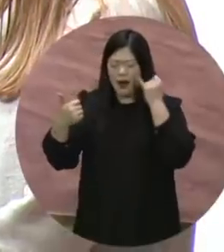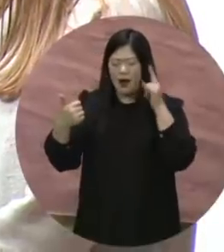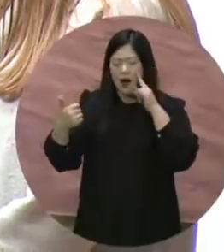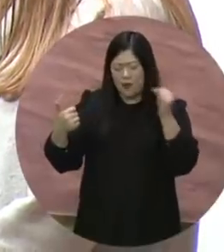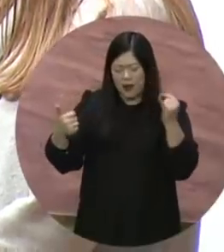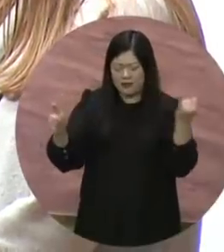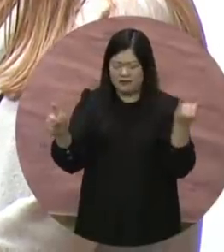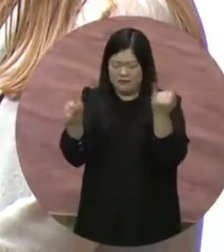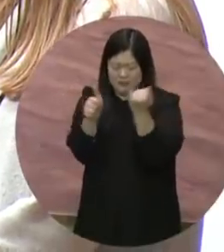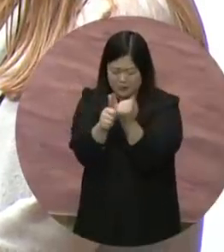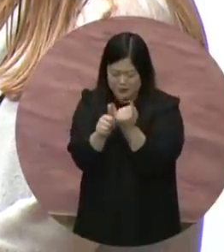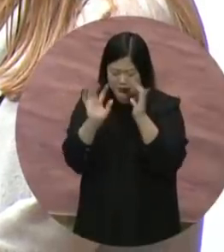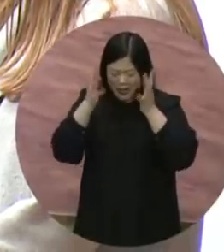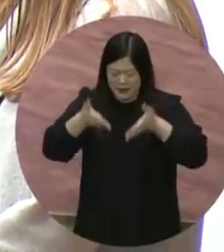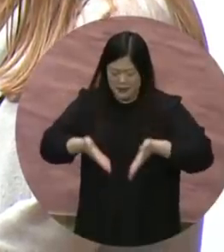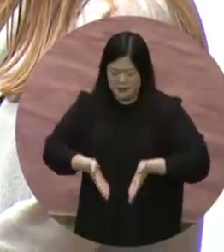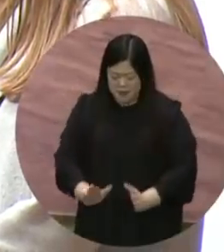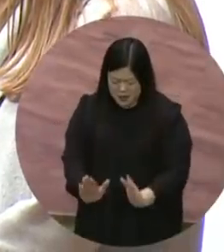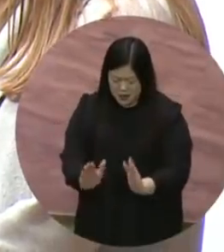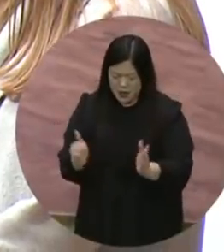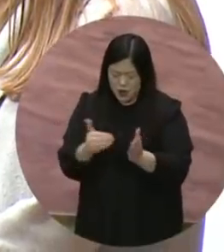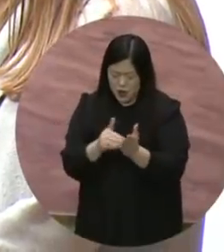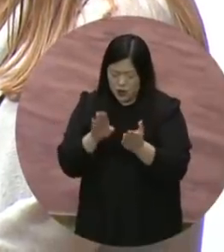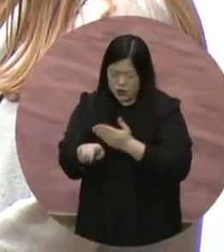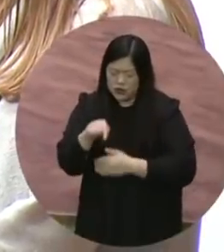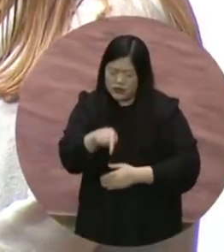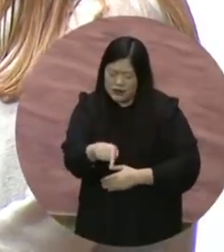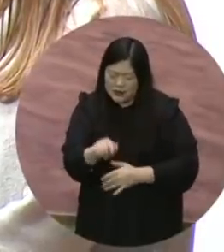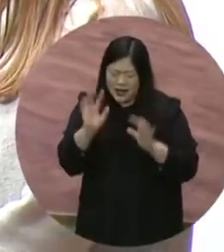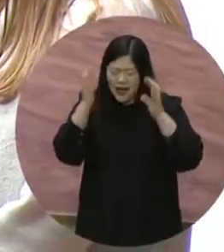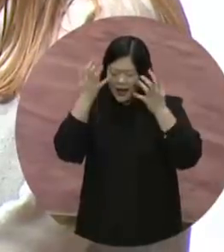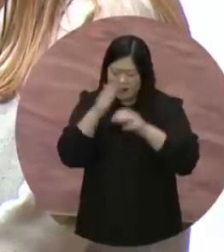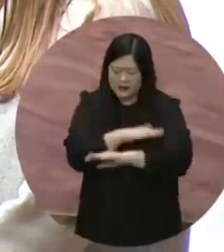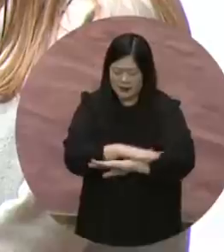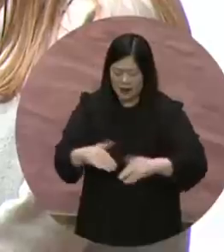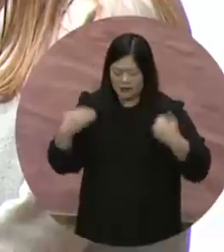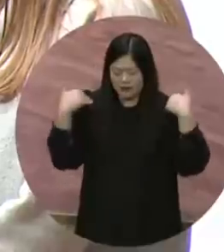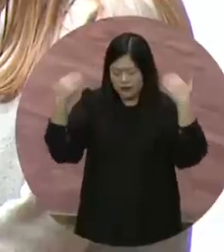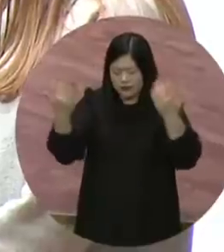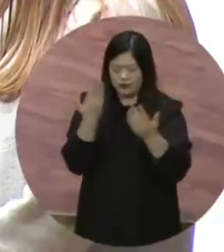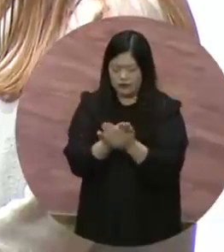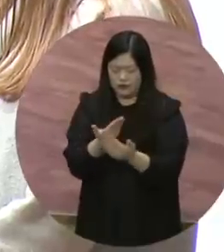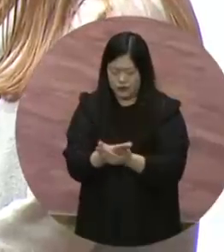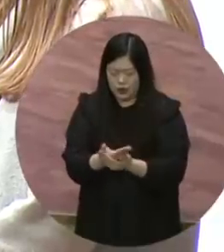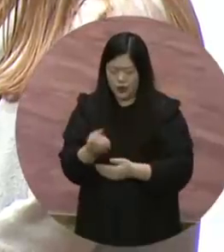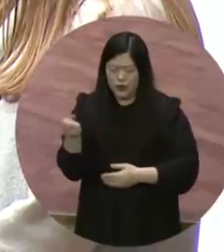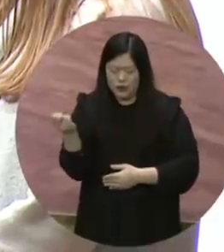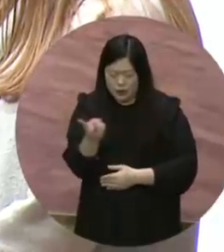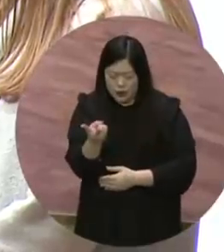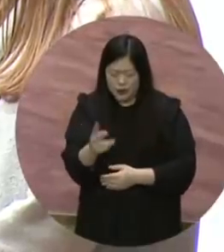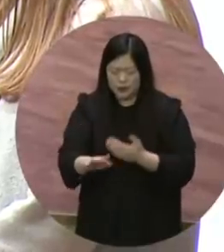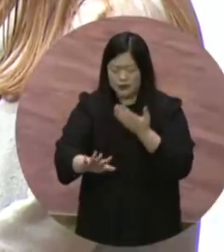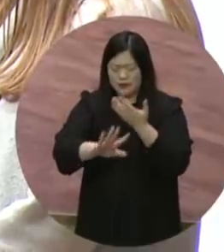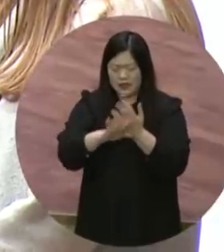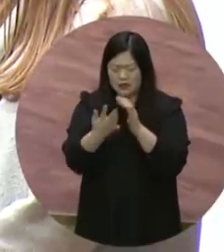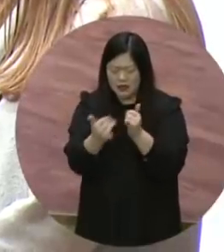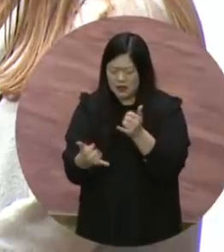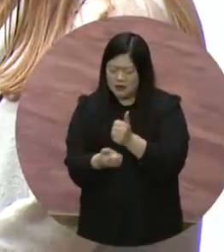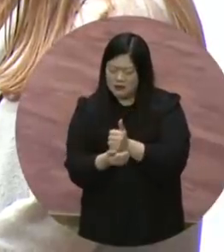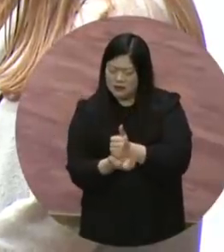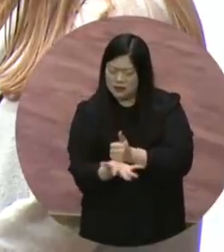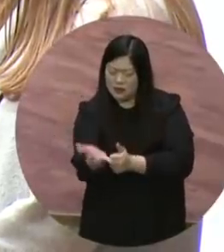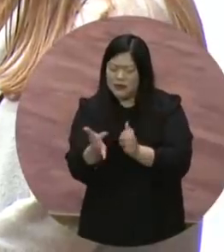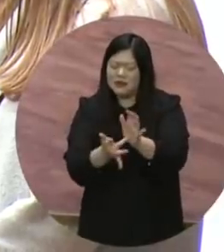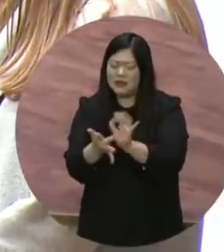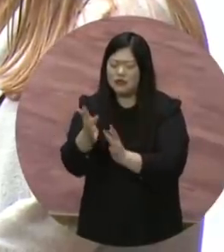딸을 하나님 한 시대에 쓰임받는 귀한 주님이여 자녀가 되게 하여 주옵시고 많은 사람들에게 예수왕이 날릴